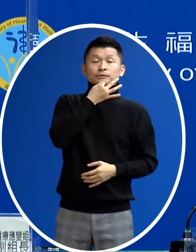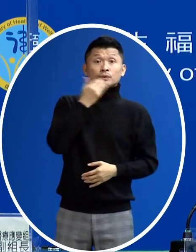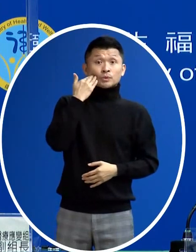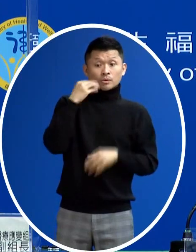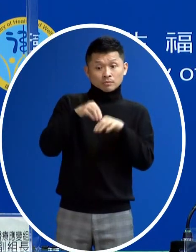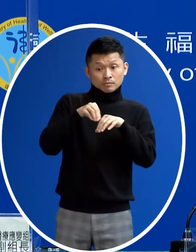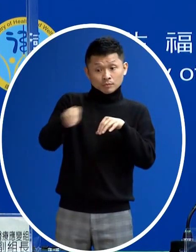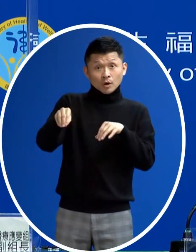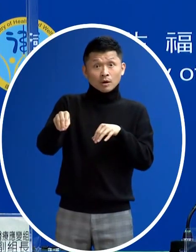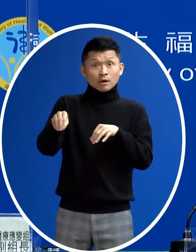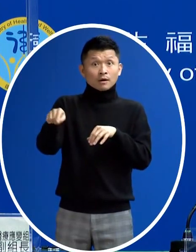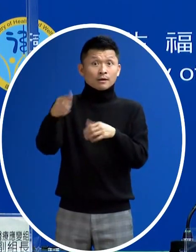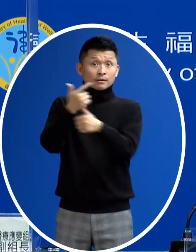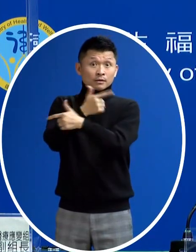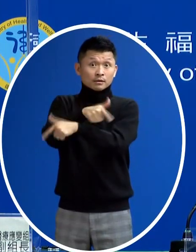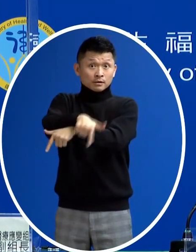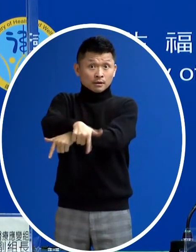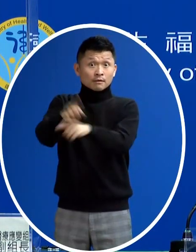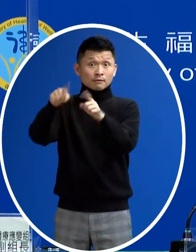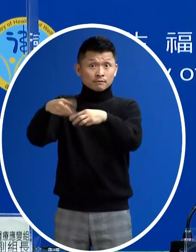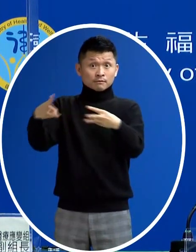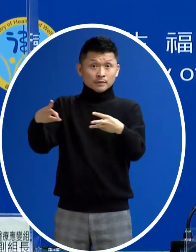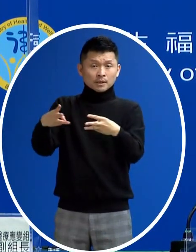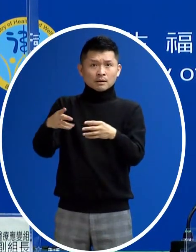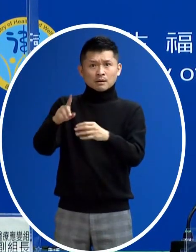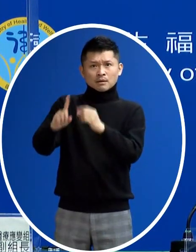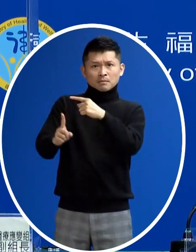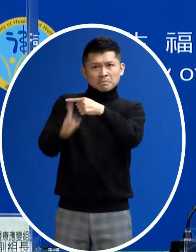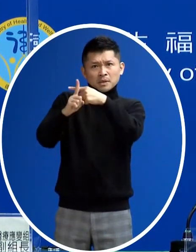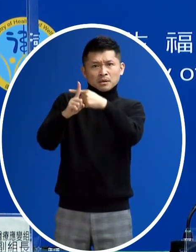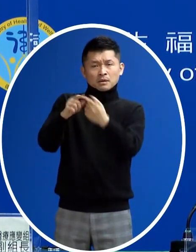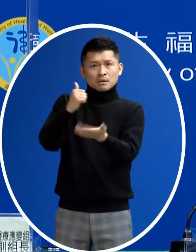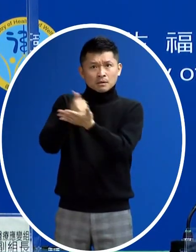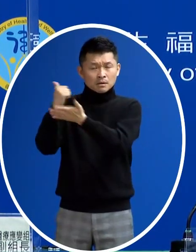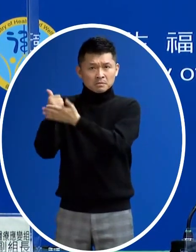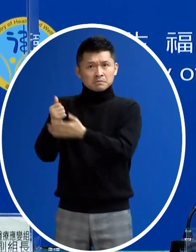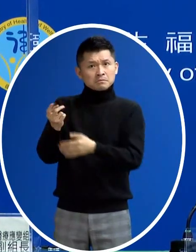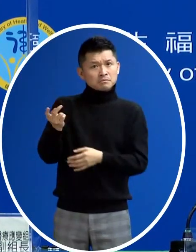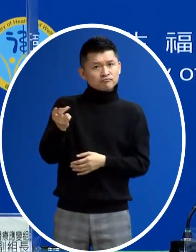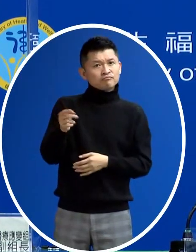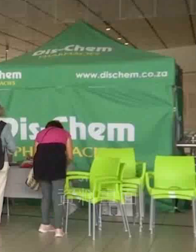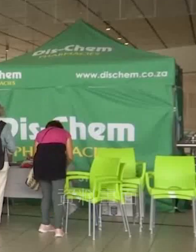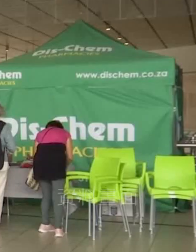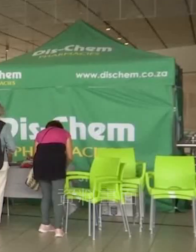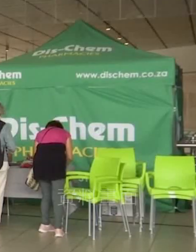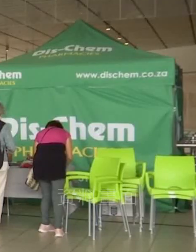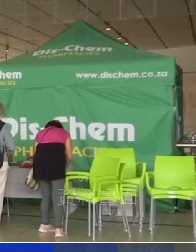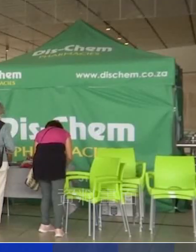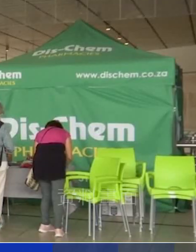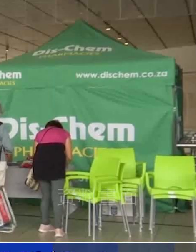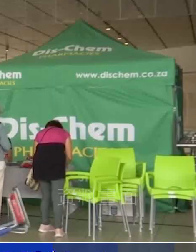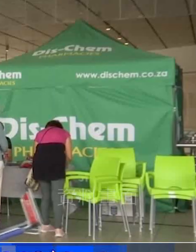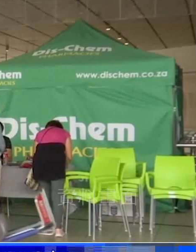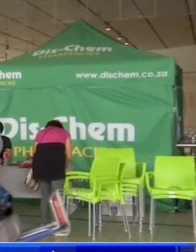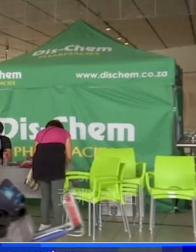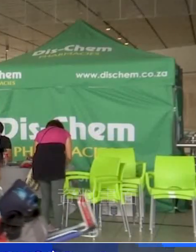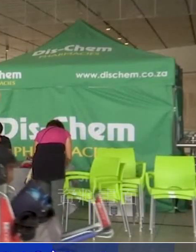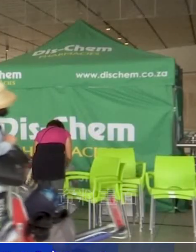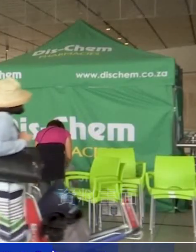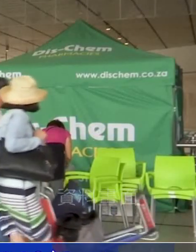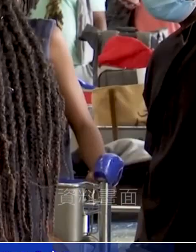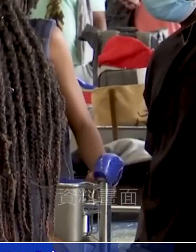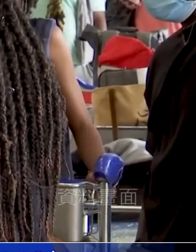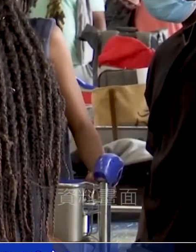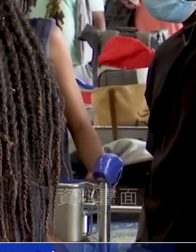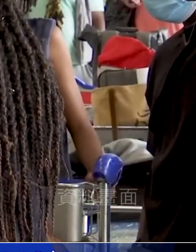南非代表处的同仁在那边确诊的话，有很大很大的几率应该是 Omicron。 自新冠疫情爆发以来，驻南